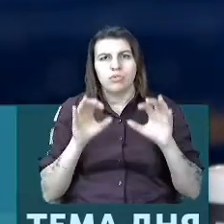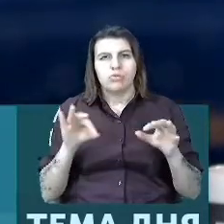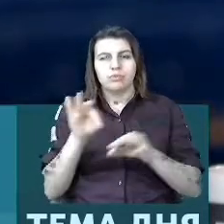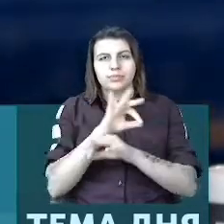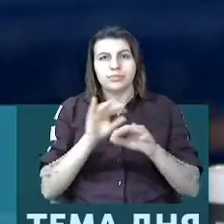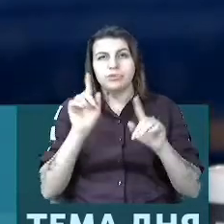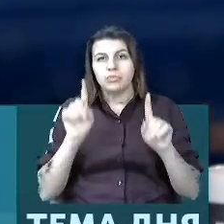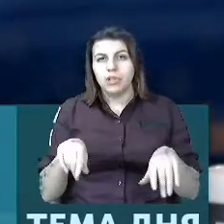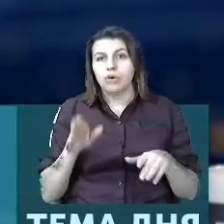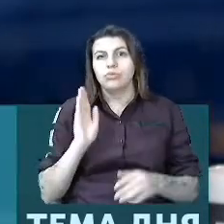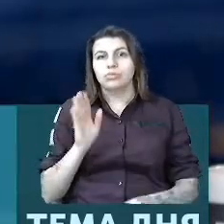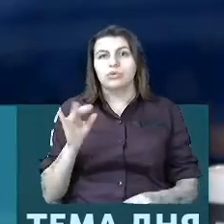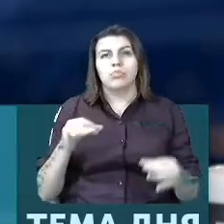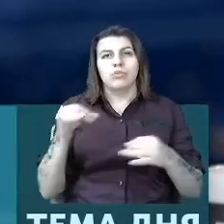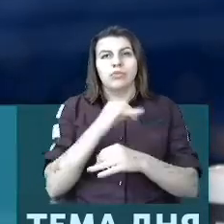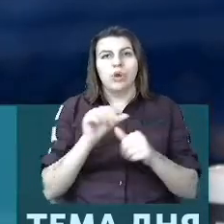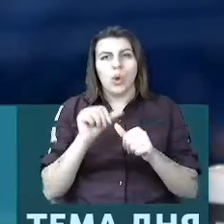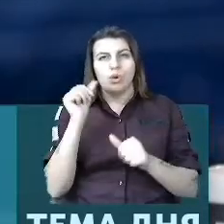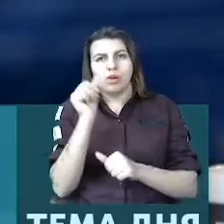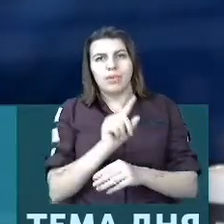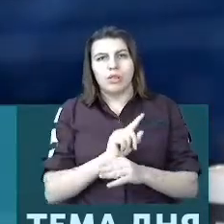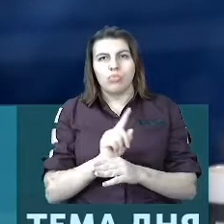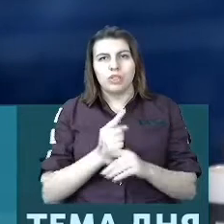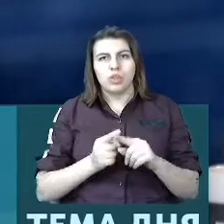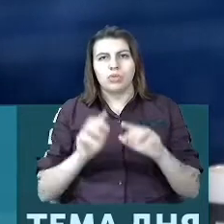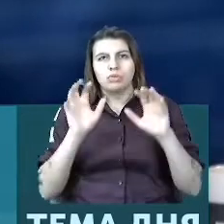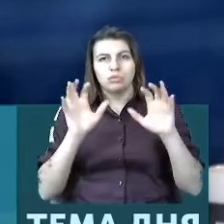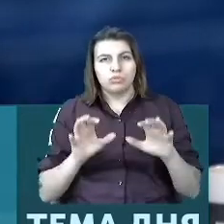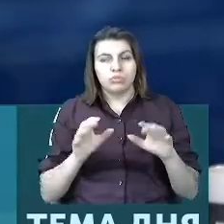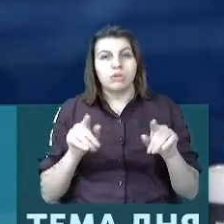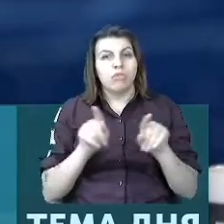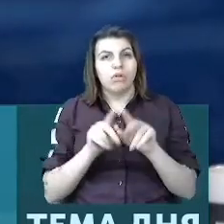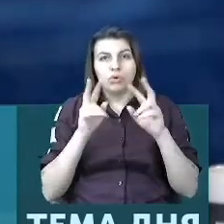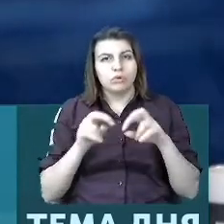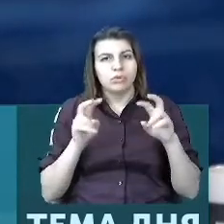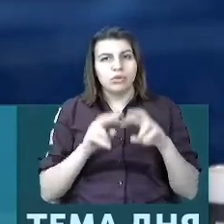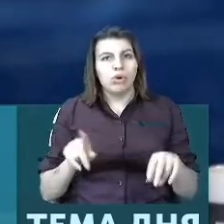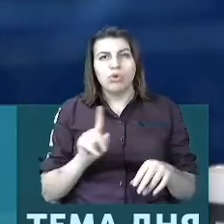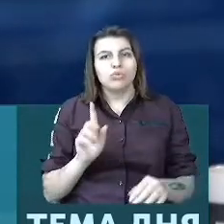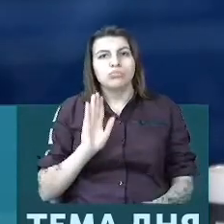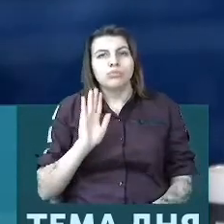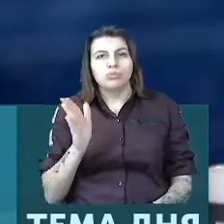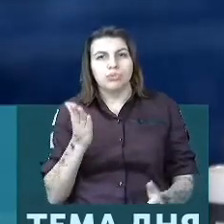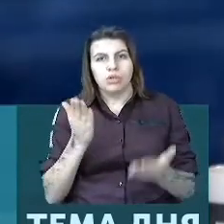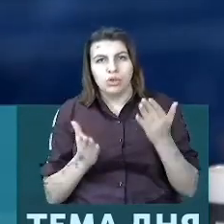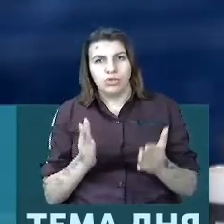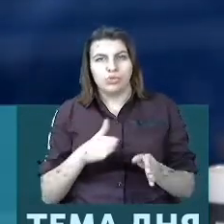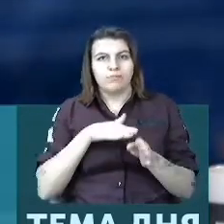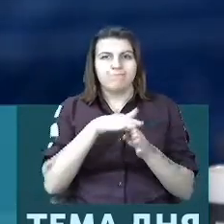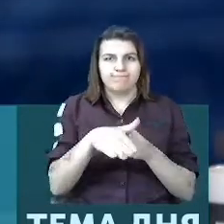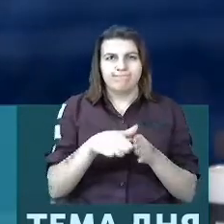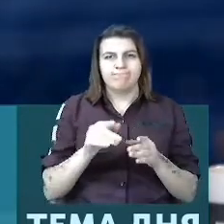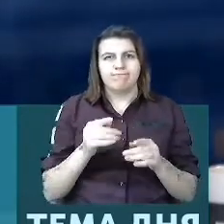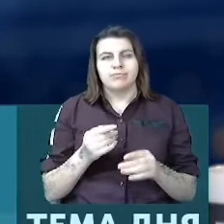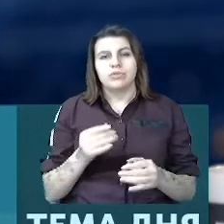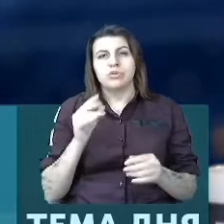окремі норми цього закону і таким чином розбиратись, що ж чекає українців у разі його прийняття. Цю тему обговорюватимемо